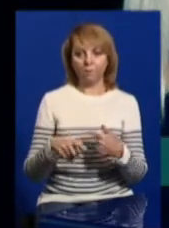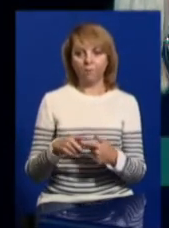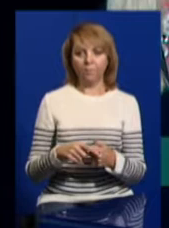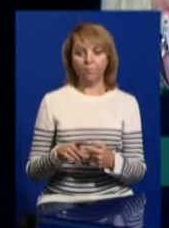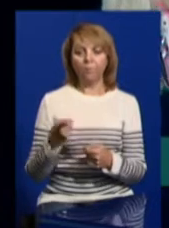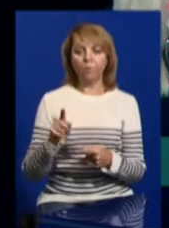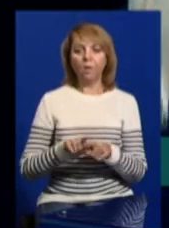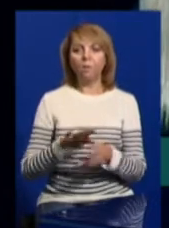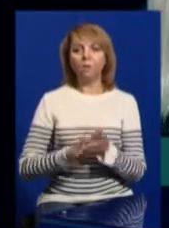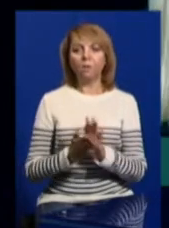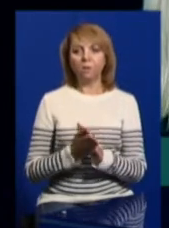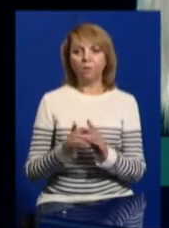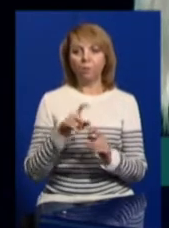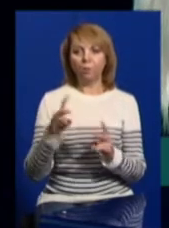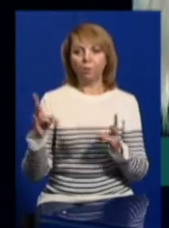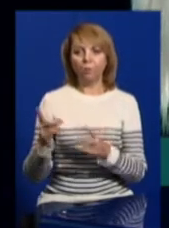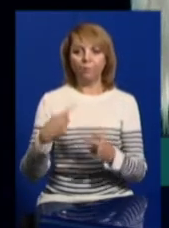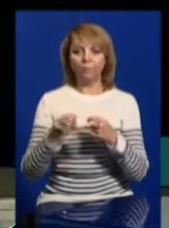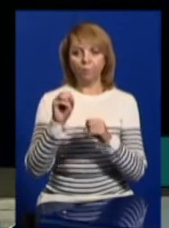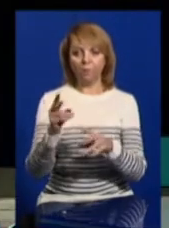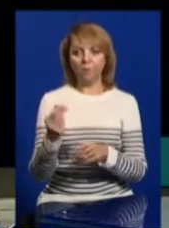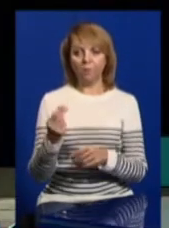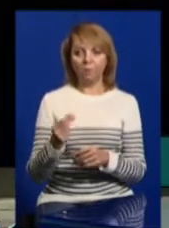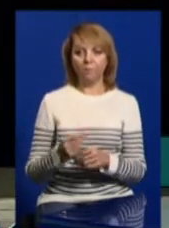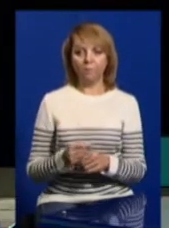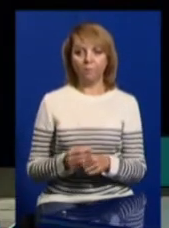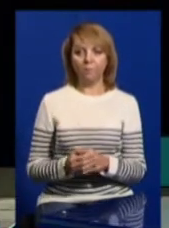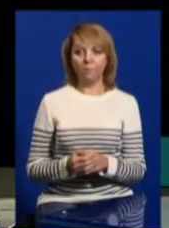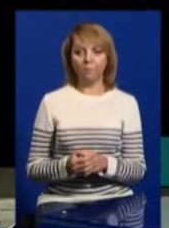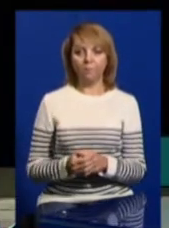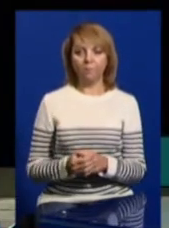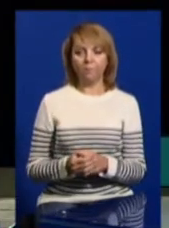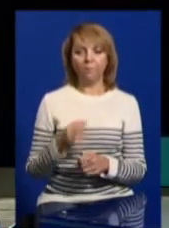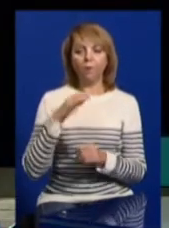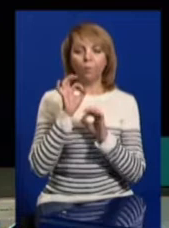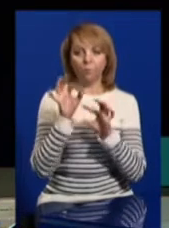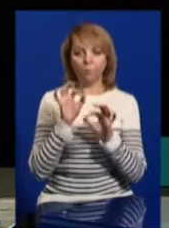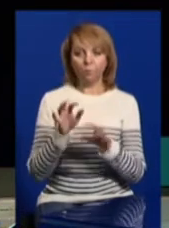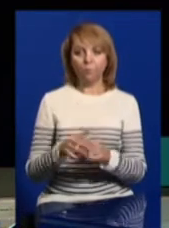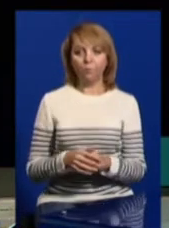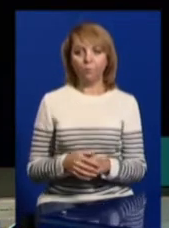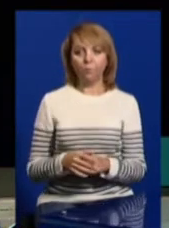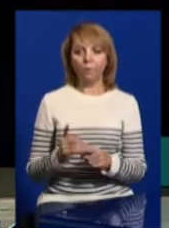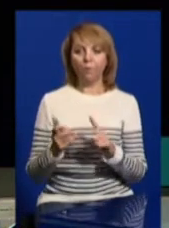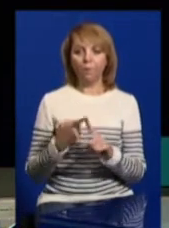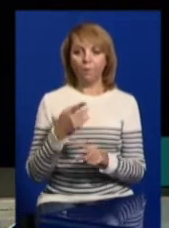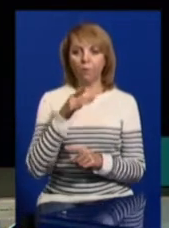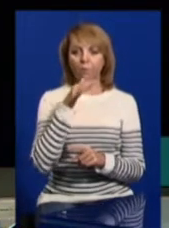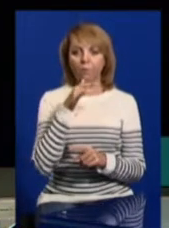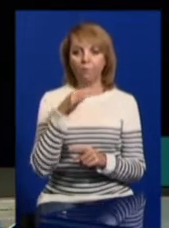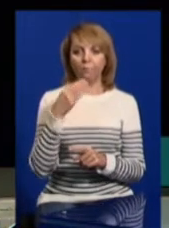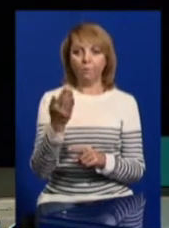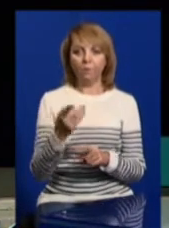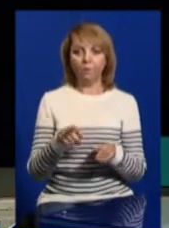така позиція потерпілих повернути гроші? Така принципова. Поясню. По-перше, коли вам